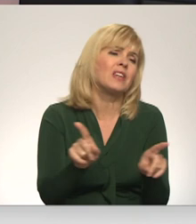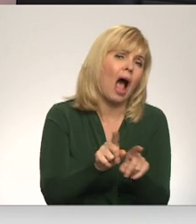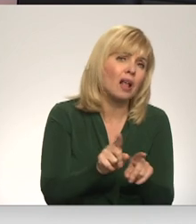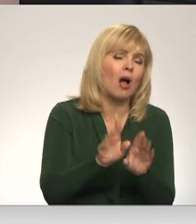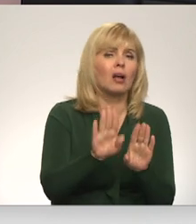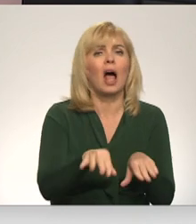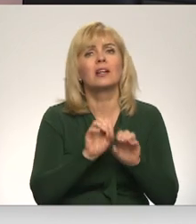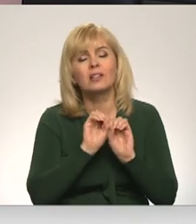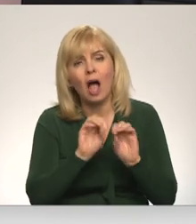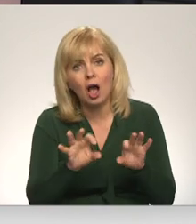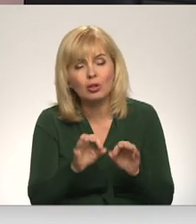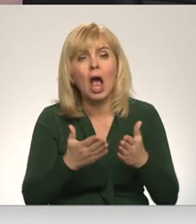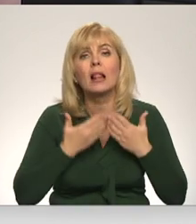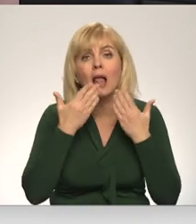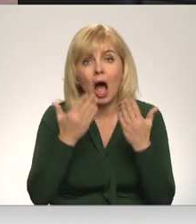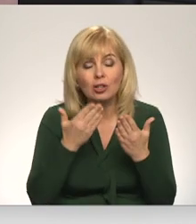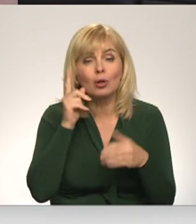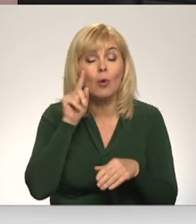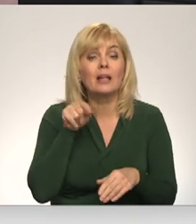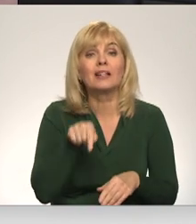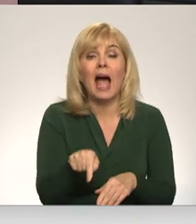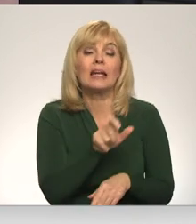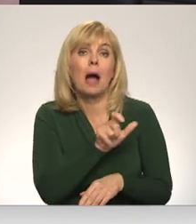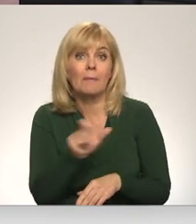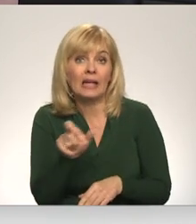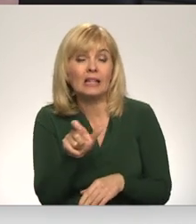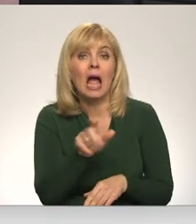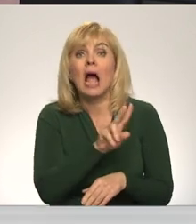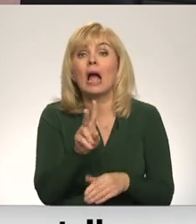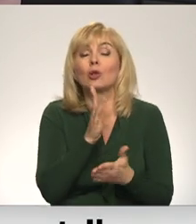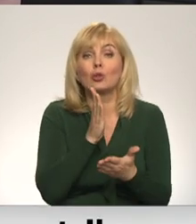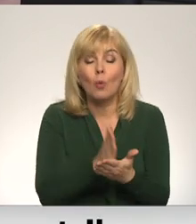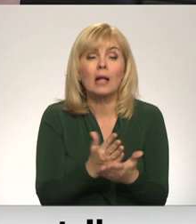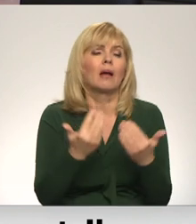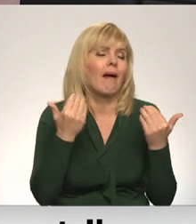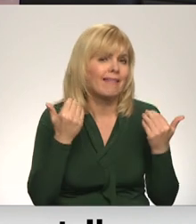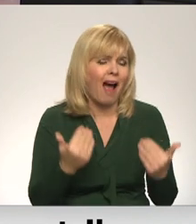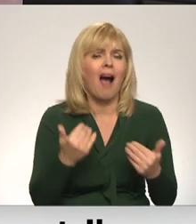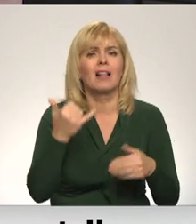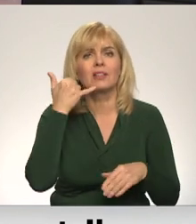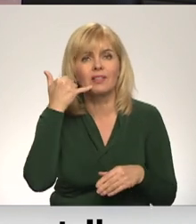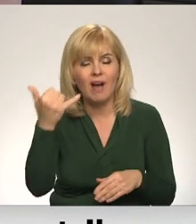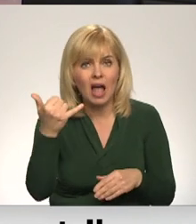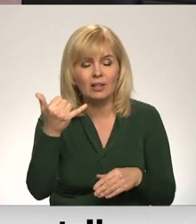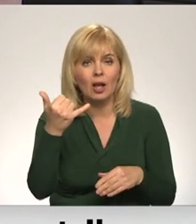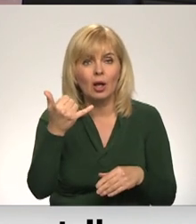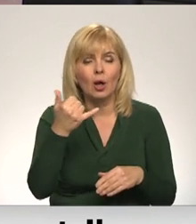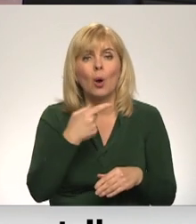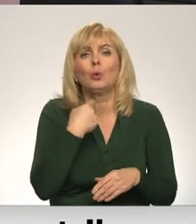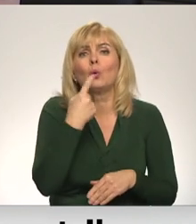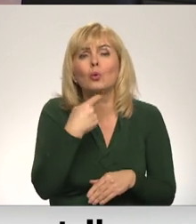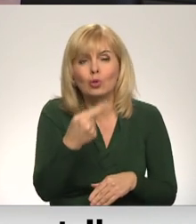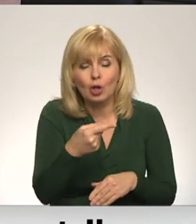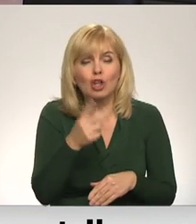un lasītu un zinātu, tajā brīdī, kad notiek reāli zvani un uzrunāšanas,